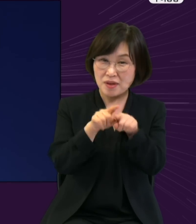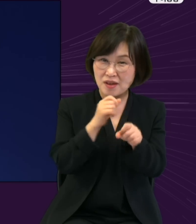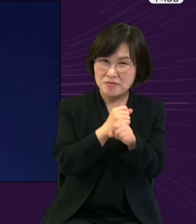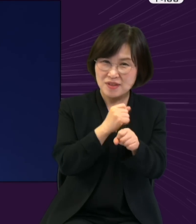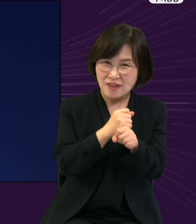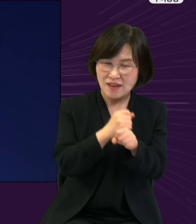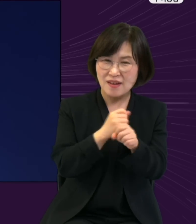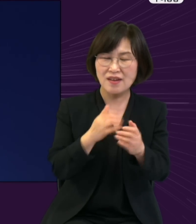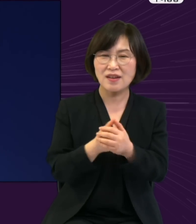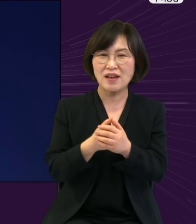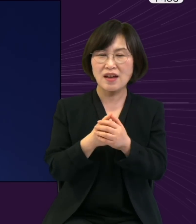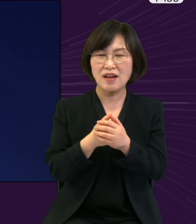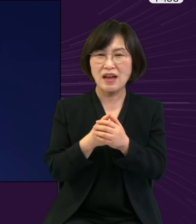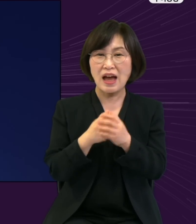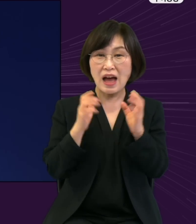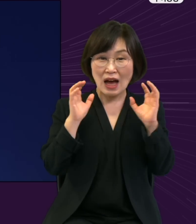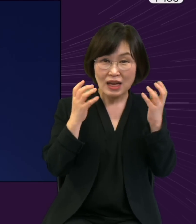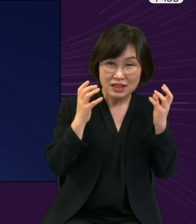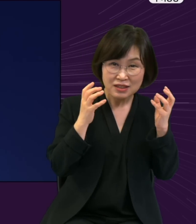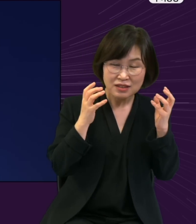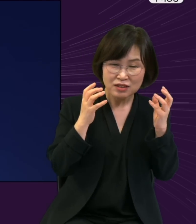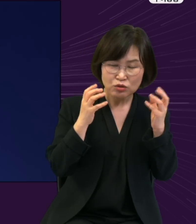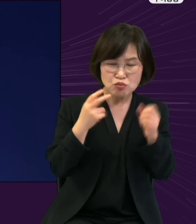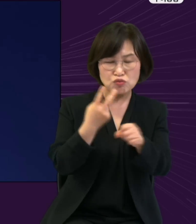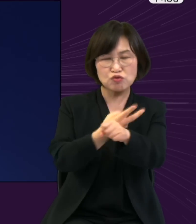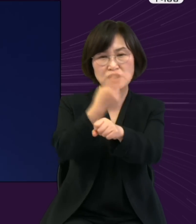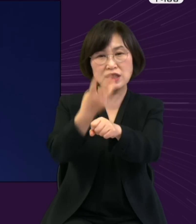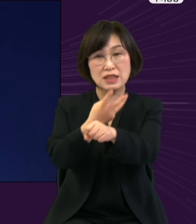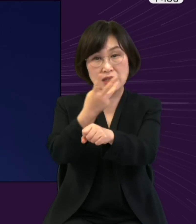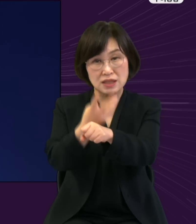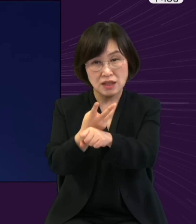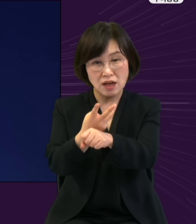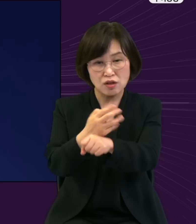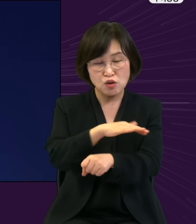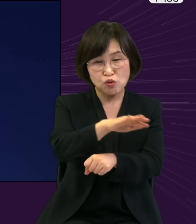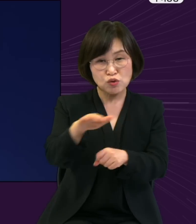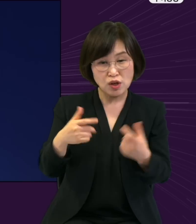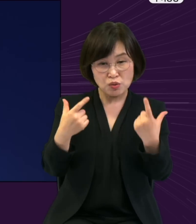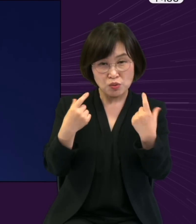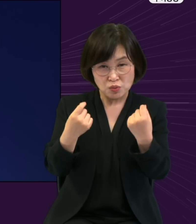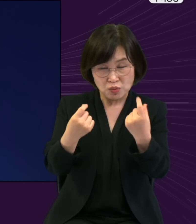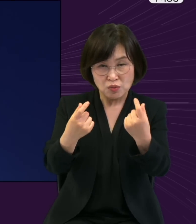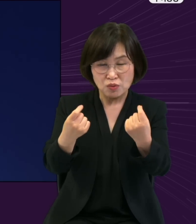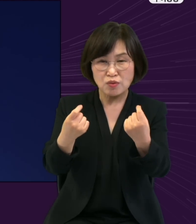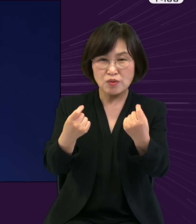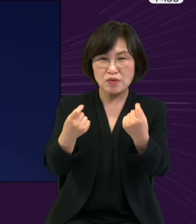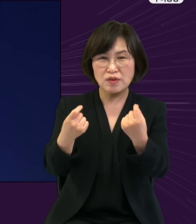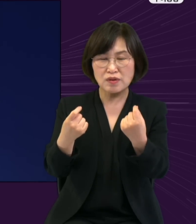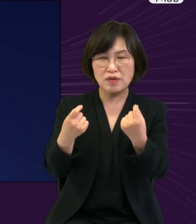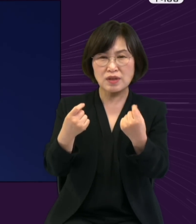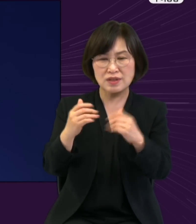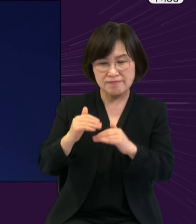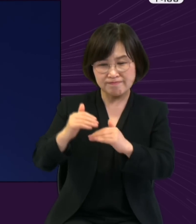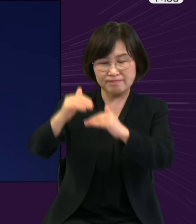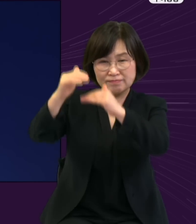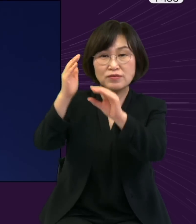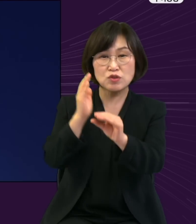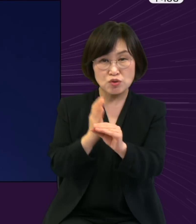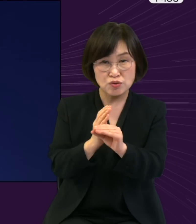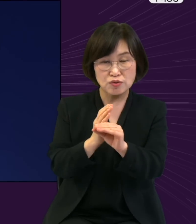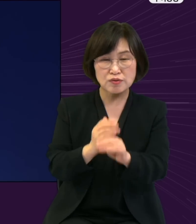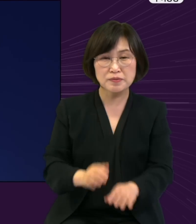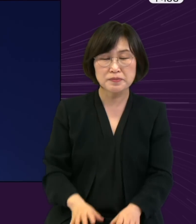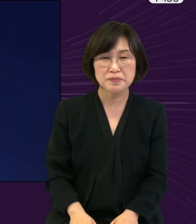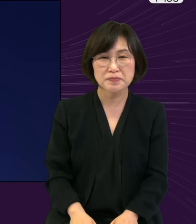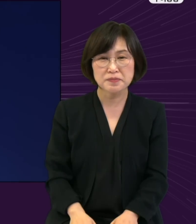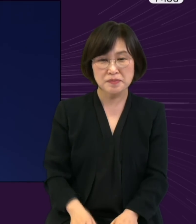어린아이들도 2시간 반에서 3시간 정도를 우리가 동일하게 함께 진행하고 있습니다. 그런데 제가 피드백을